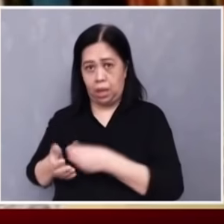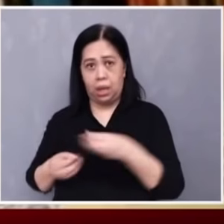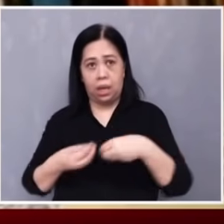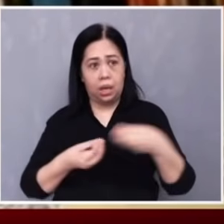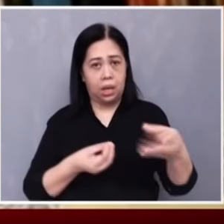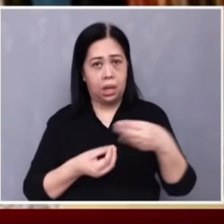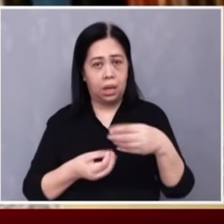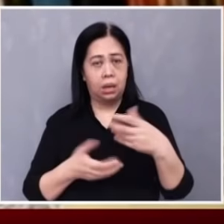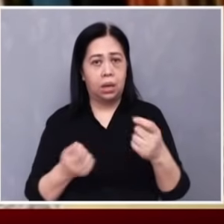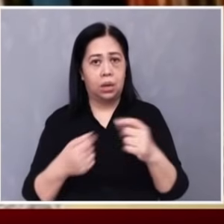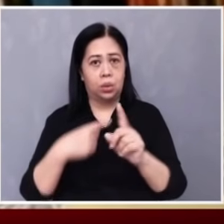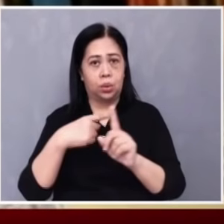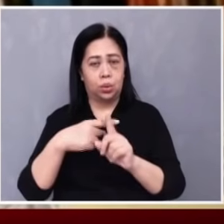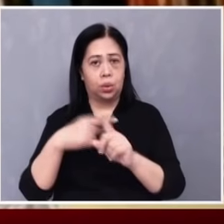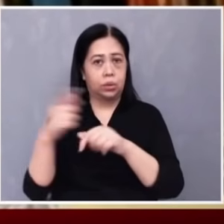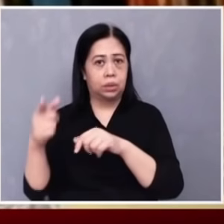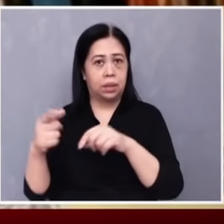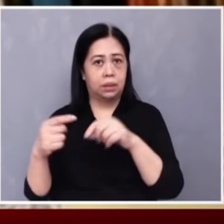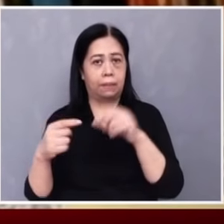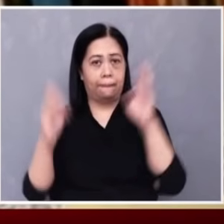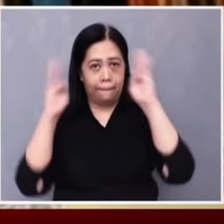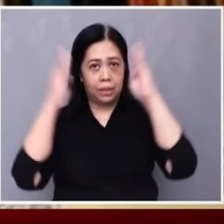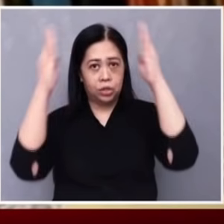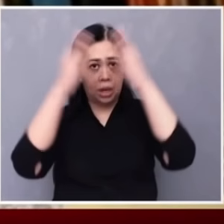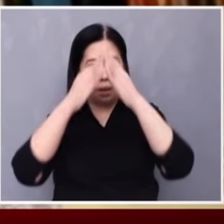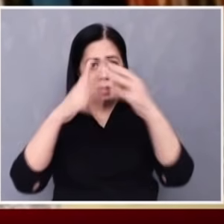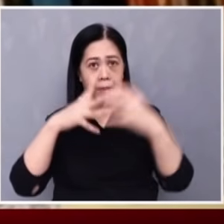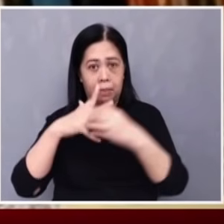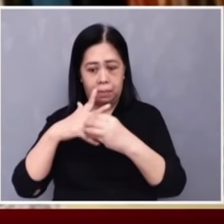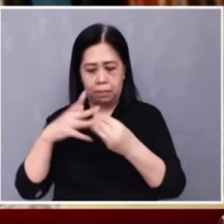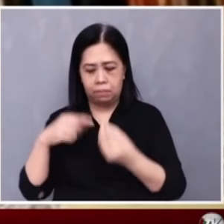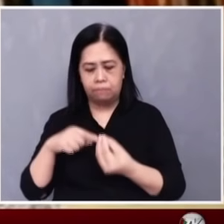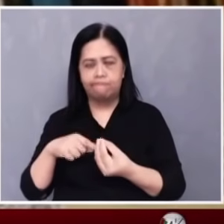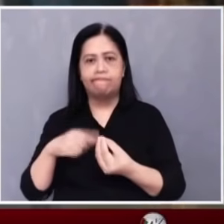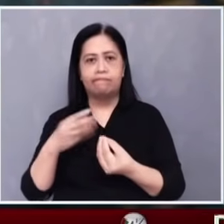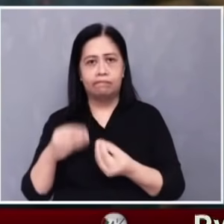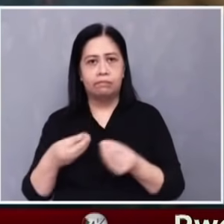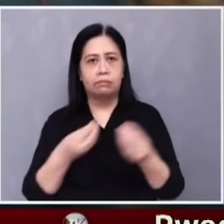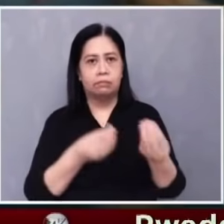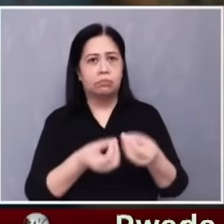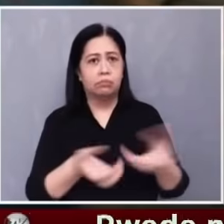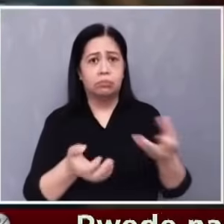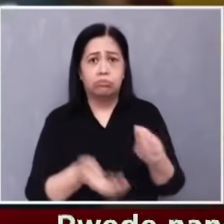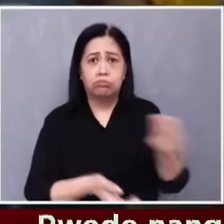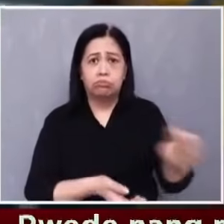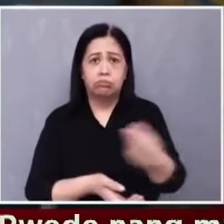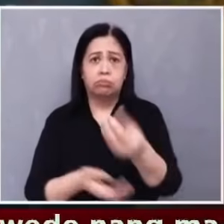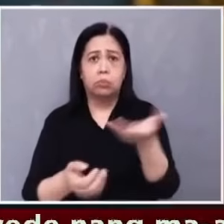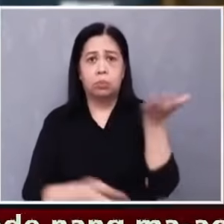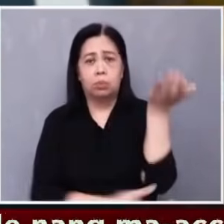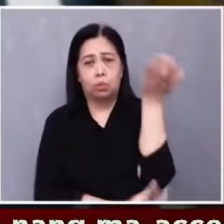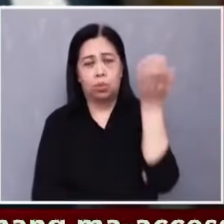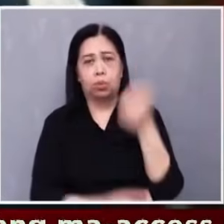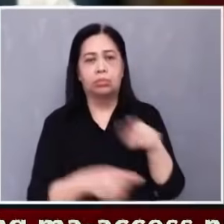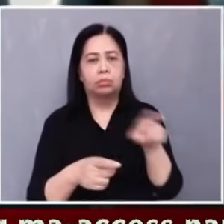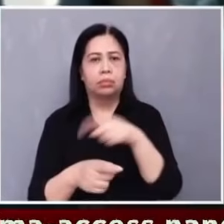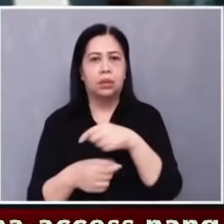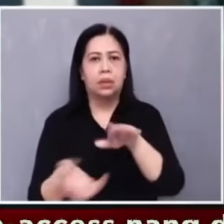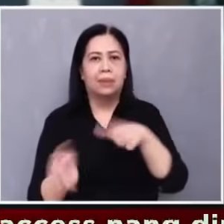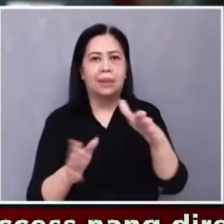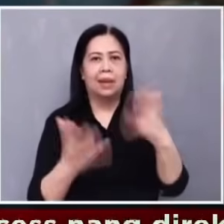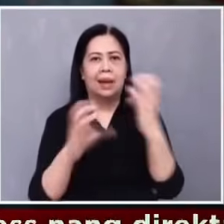ng bishop at saka yung ring ng bishop doon sa mga pulubis. Namatay si Kamombot sa isang car accident